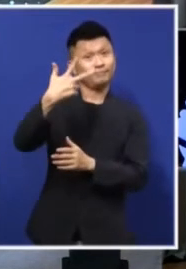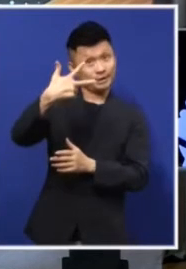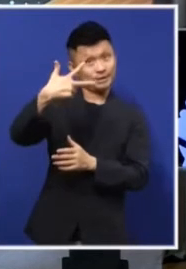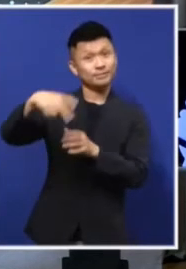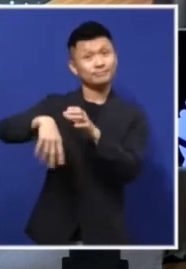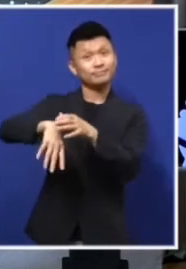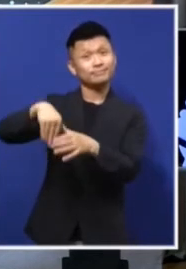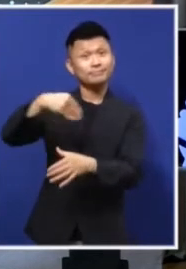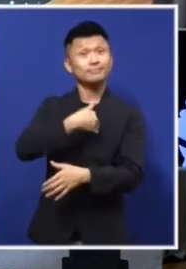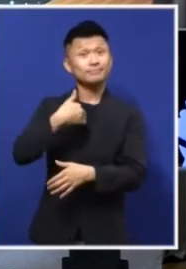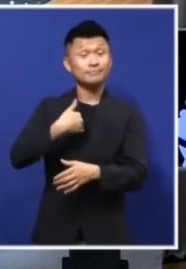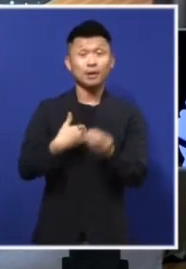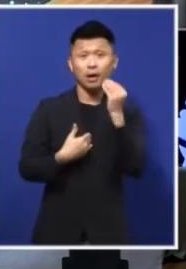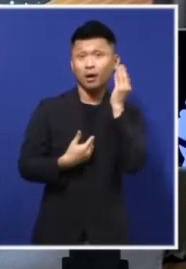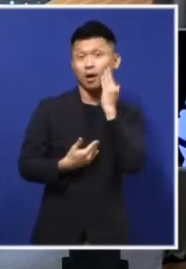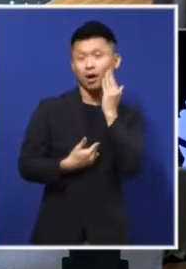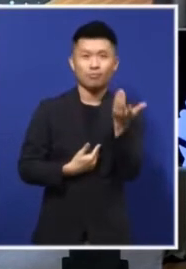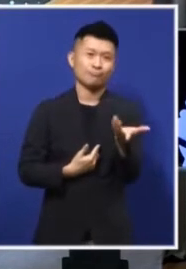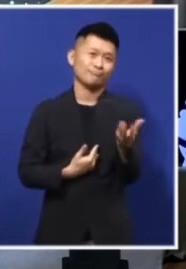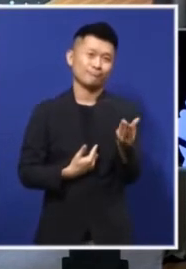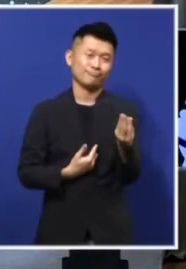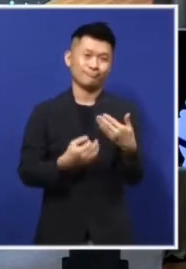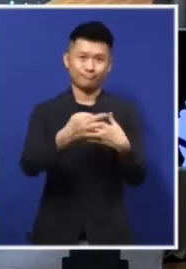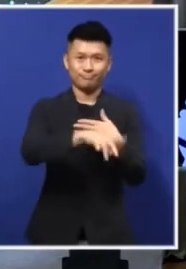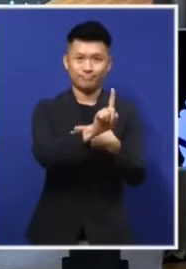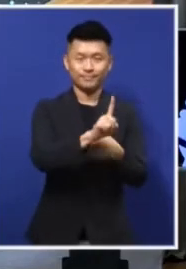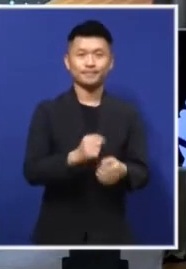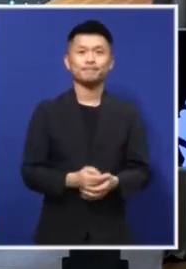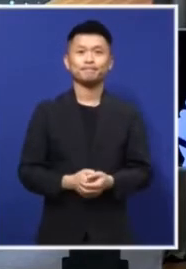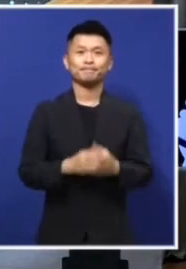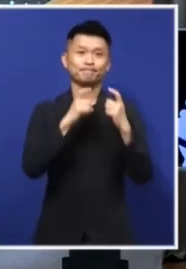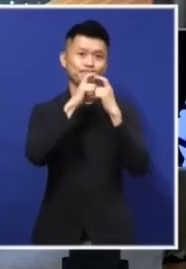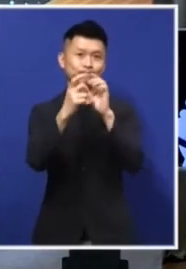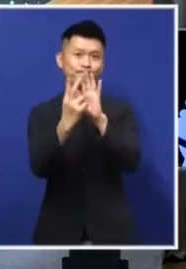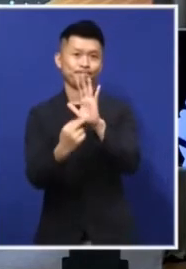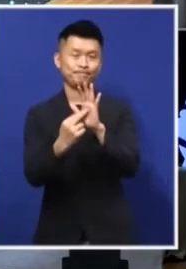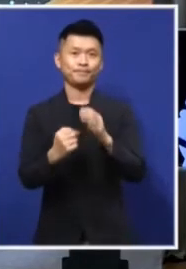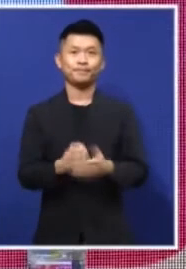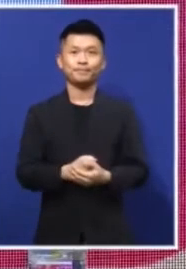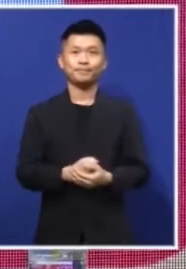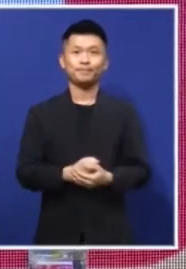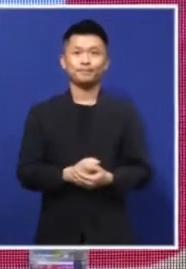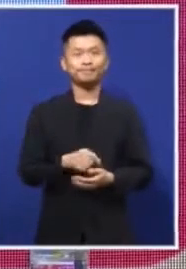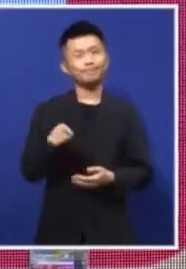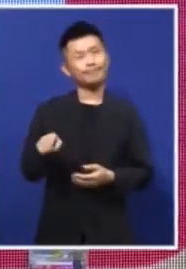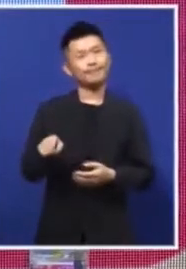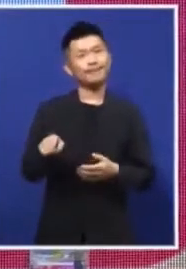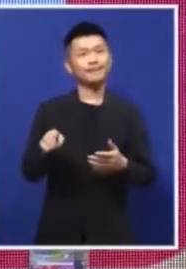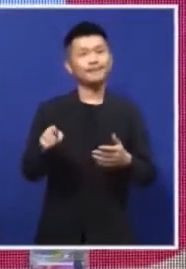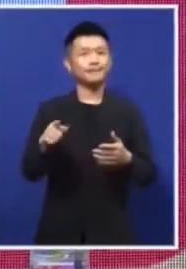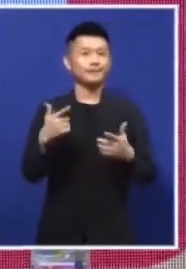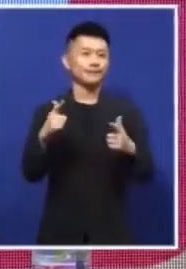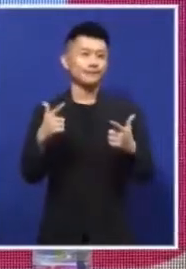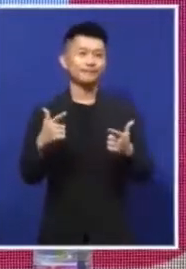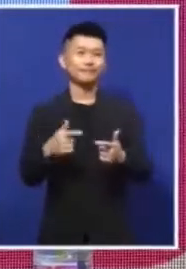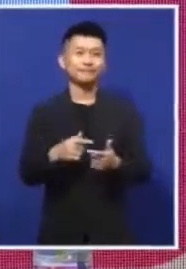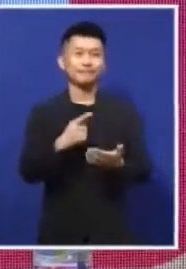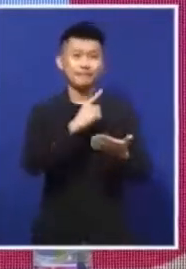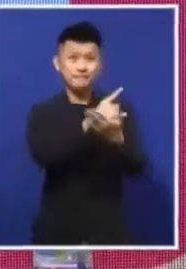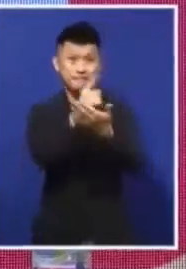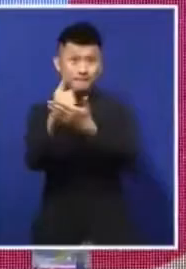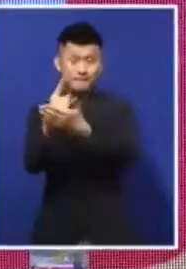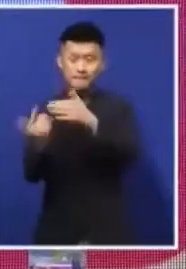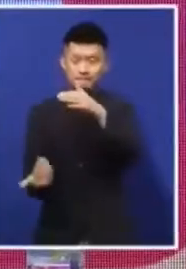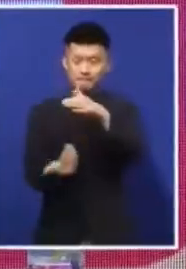对对，就是这个概念。 他最多只能其实也不是这样讲，因为大家都是最多只能4种啊。